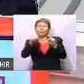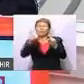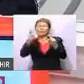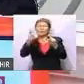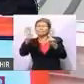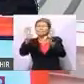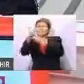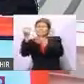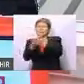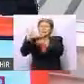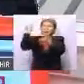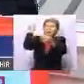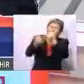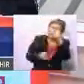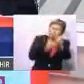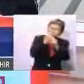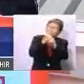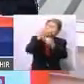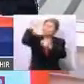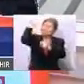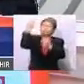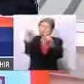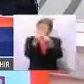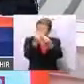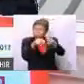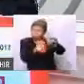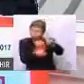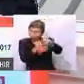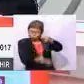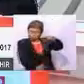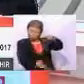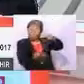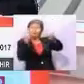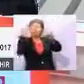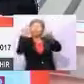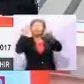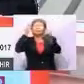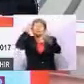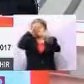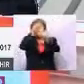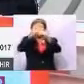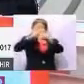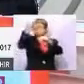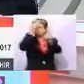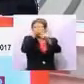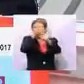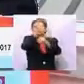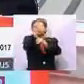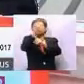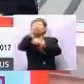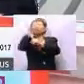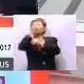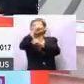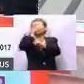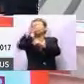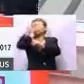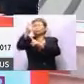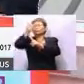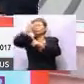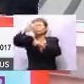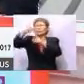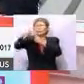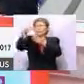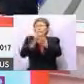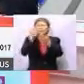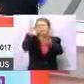RM111.6 bilion sehingga penghujung tahun lalu. Angka ini sekaligus menjangkaui sasaran pelaburan sebanyak RM110 bilion menjelang tahun